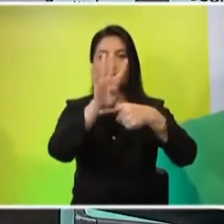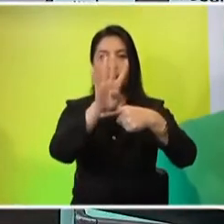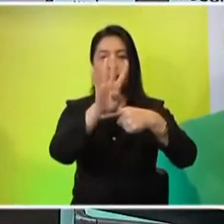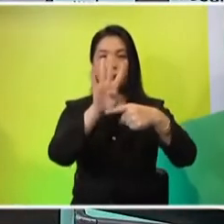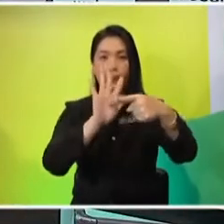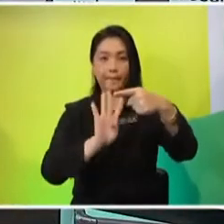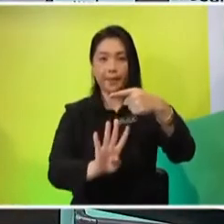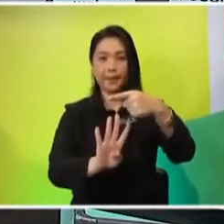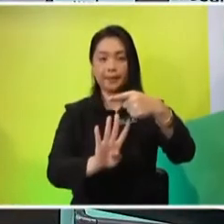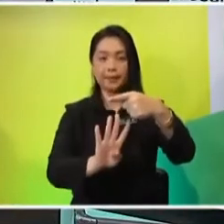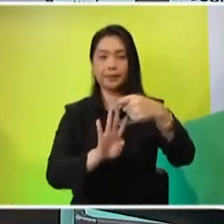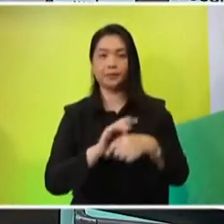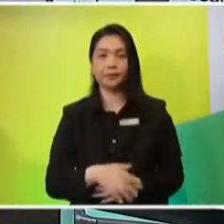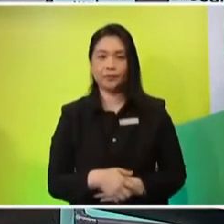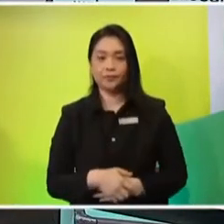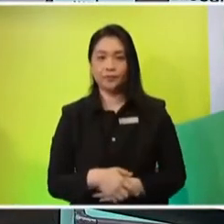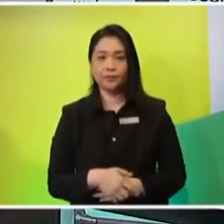4/4.